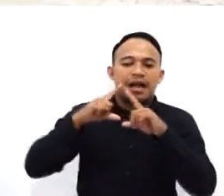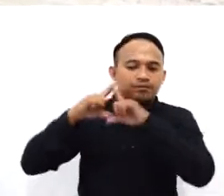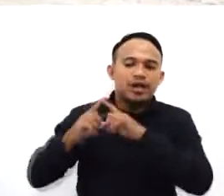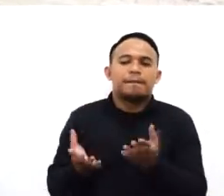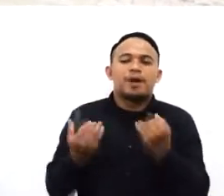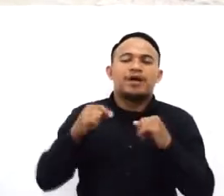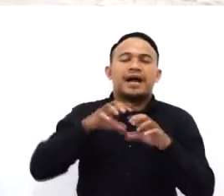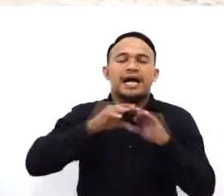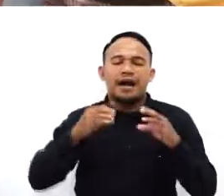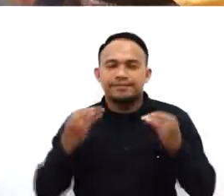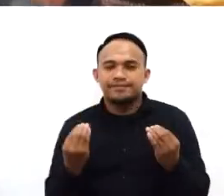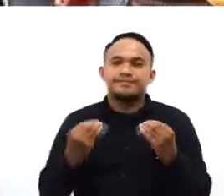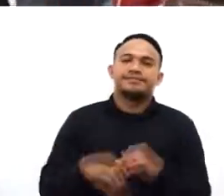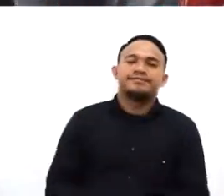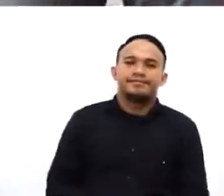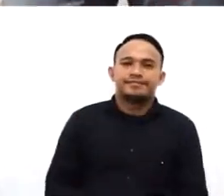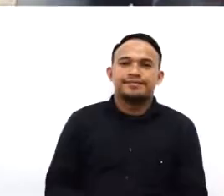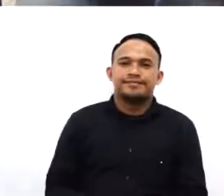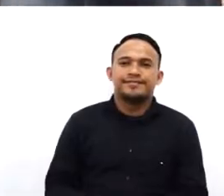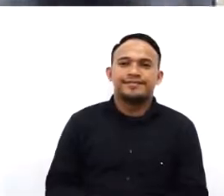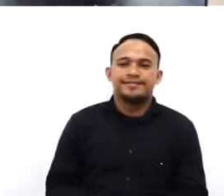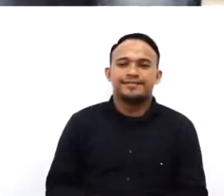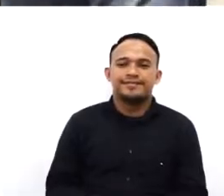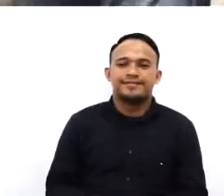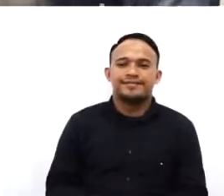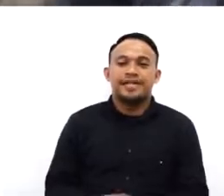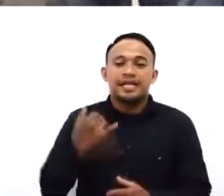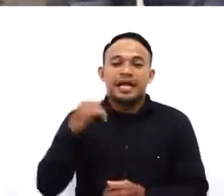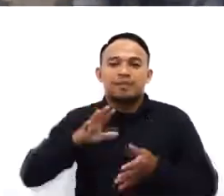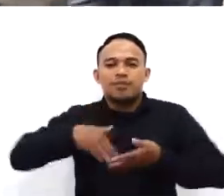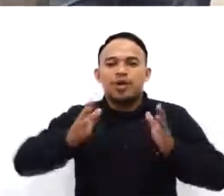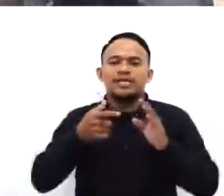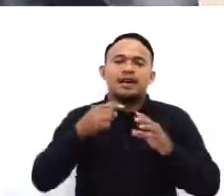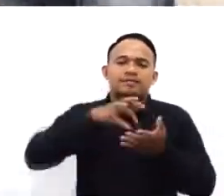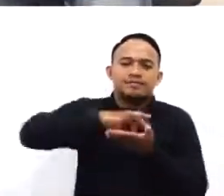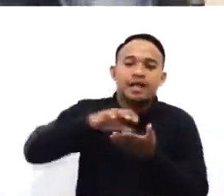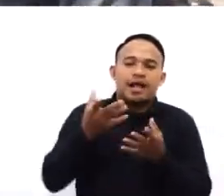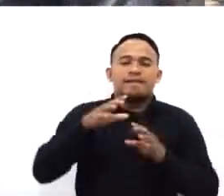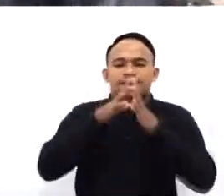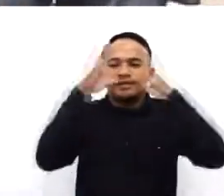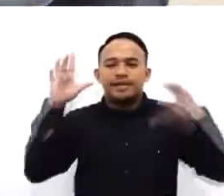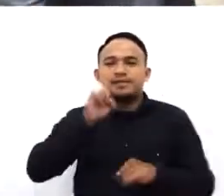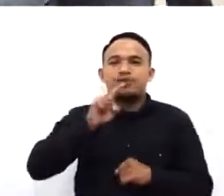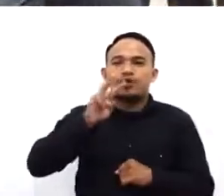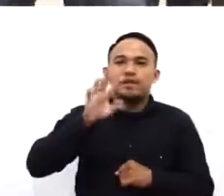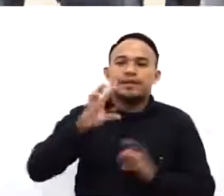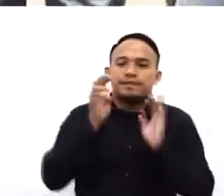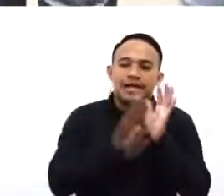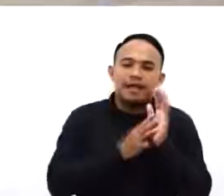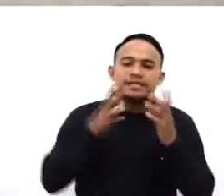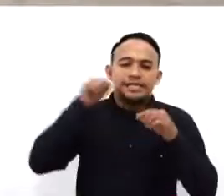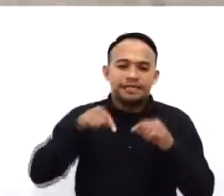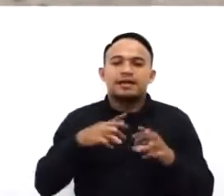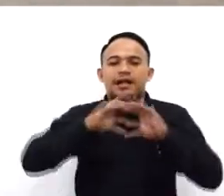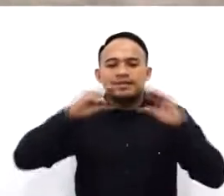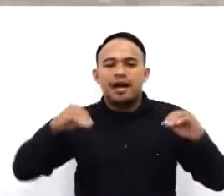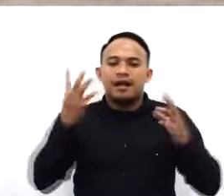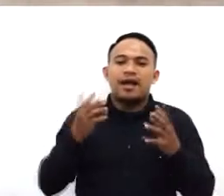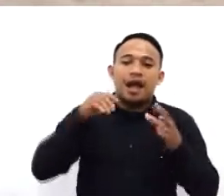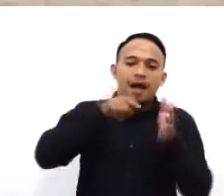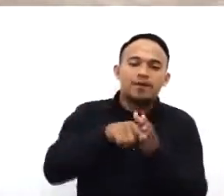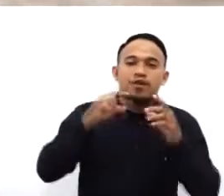Tilamuta. Pembangunan dermaga yang memperoleh alokasi dana sebesar Rp1,25 miliar rupiah